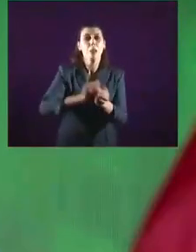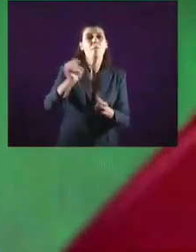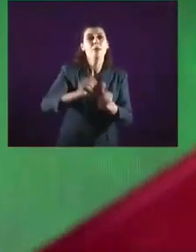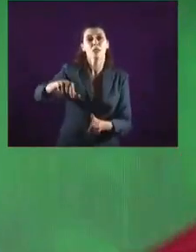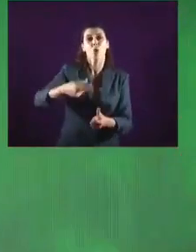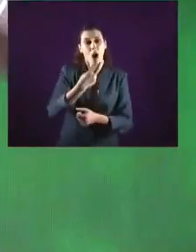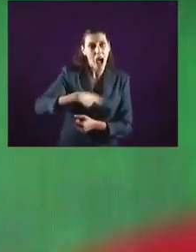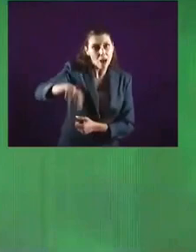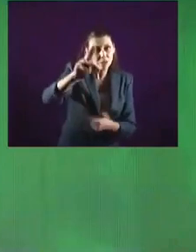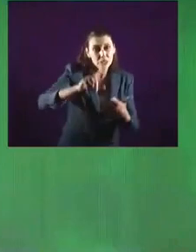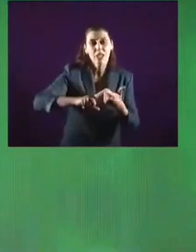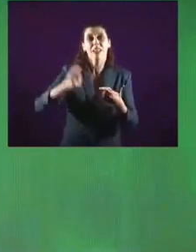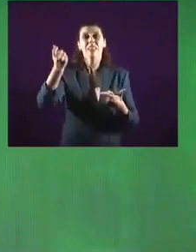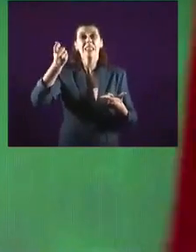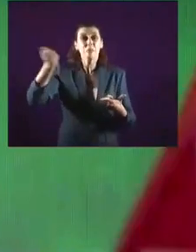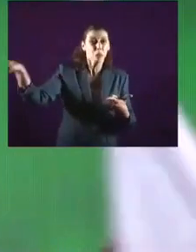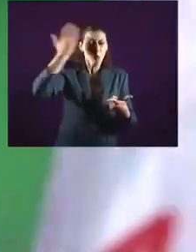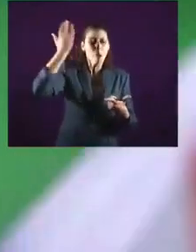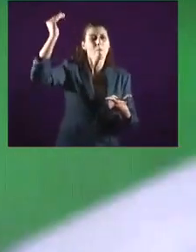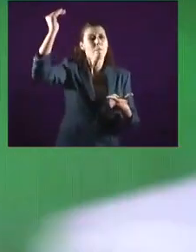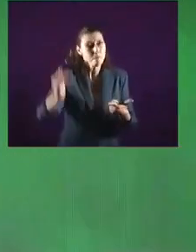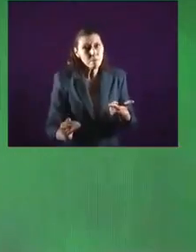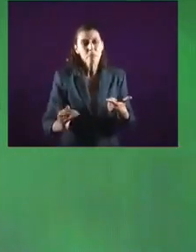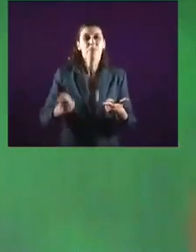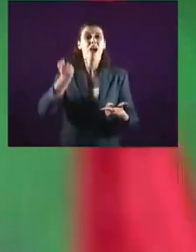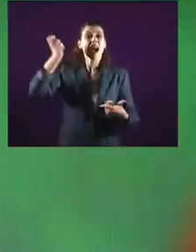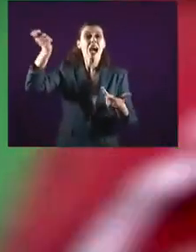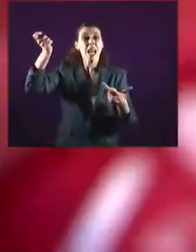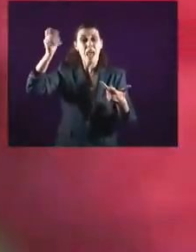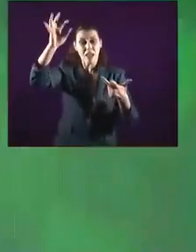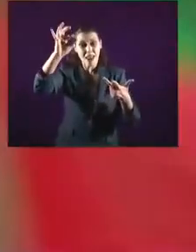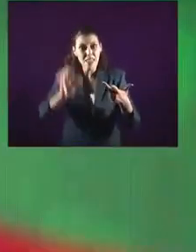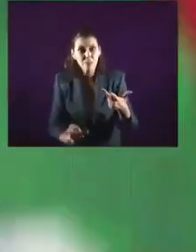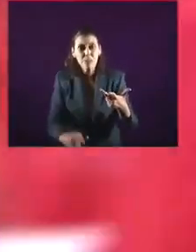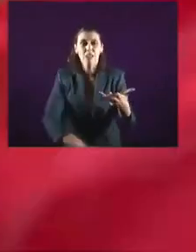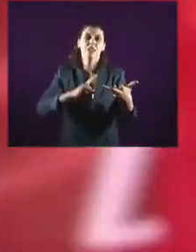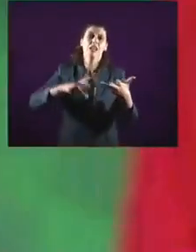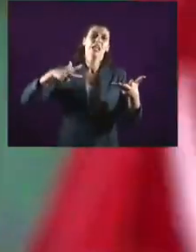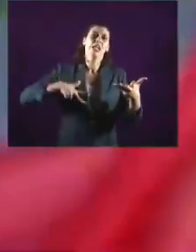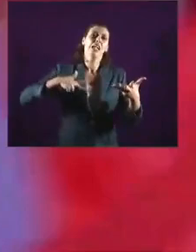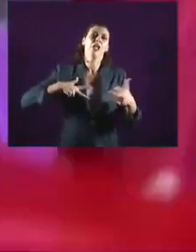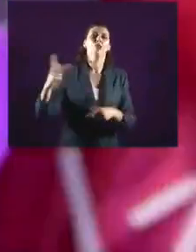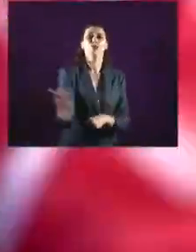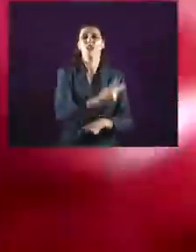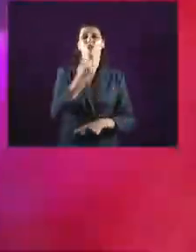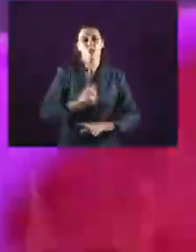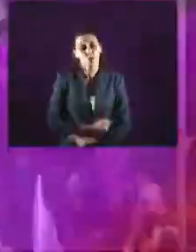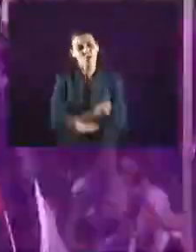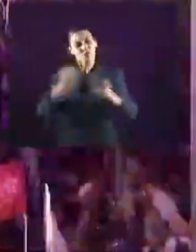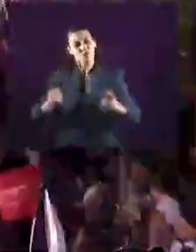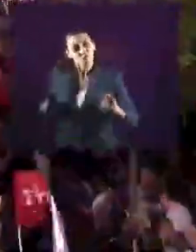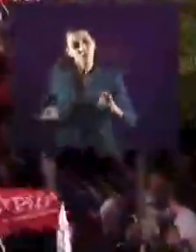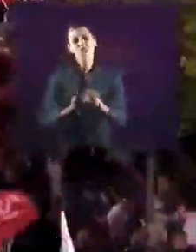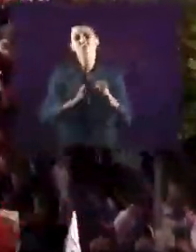τιμών, ρύθμιση χρεών και ένα δίκαιο, αποτελεσματικό, ισχυρό κοινωνικό κράτος δίπλα στον πολίτη.